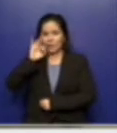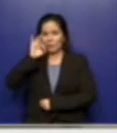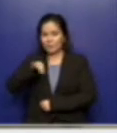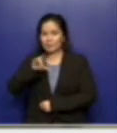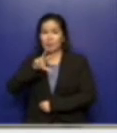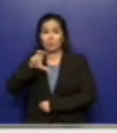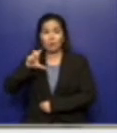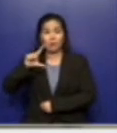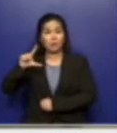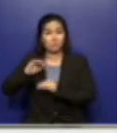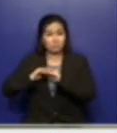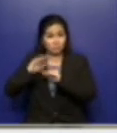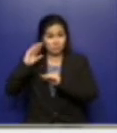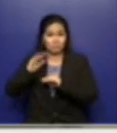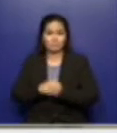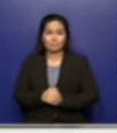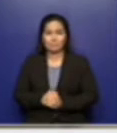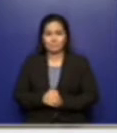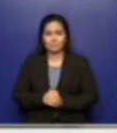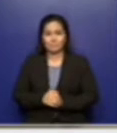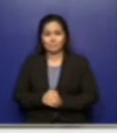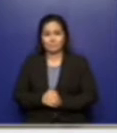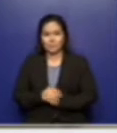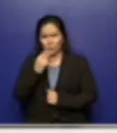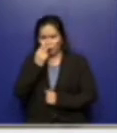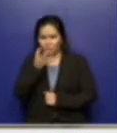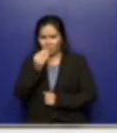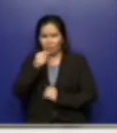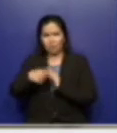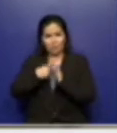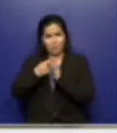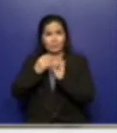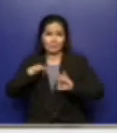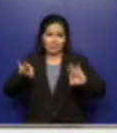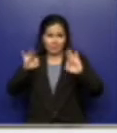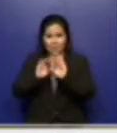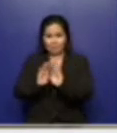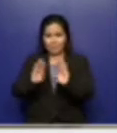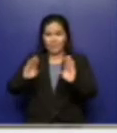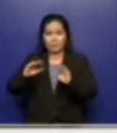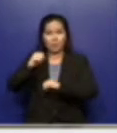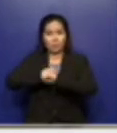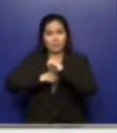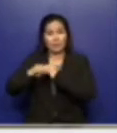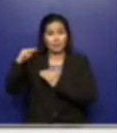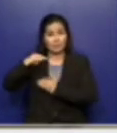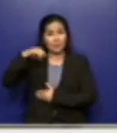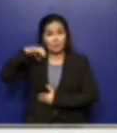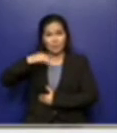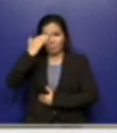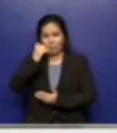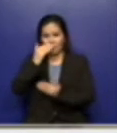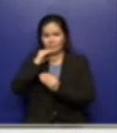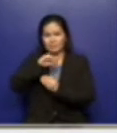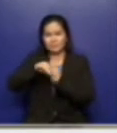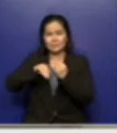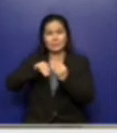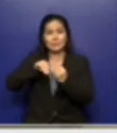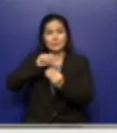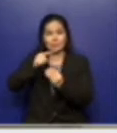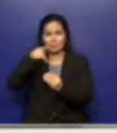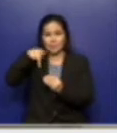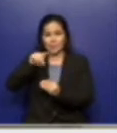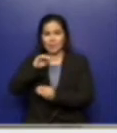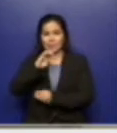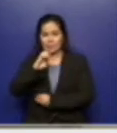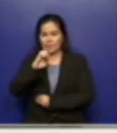าทจึงมีเหตุผลที่ควรจะมีสนามบินเพราะมุกดาหารเองก็เป็นเขตเศรษฐกิจพิเศษเช่นเดียวกันนะครับหน้าถั